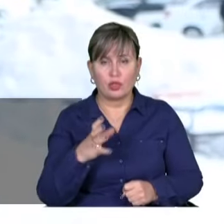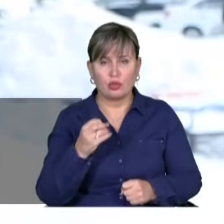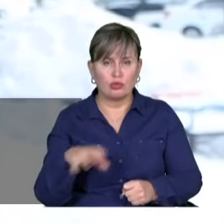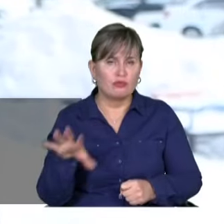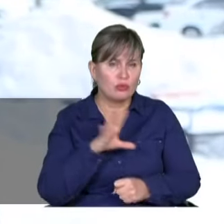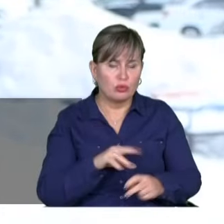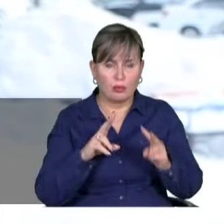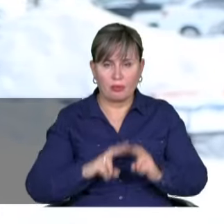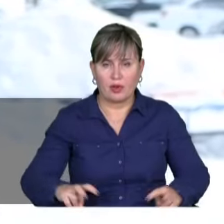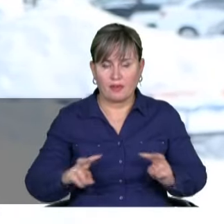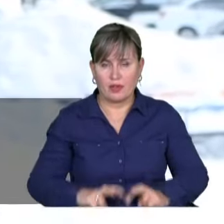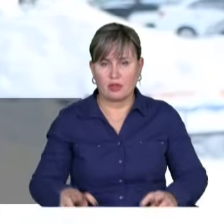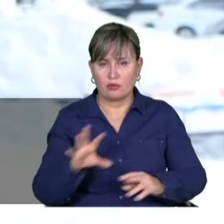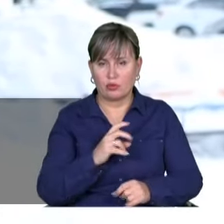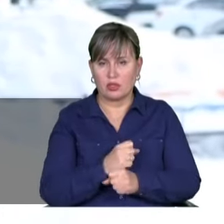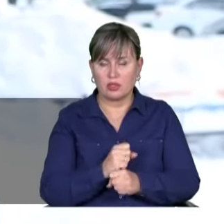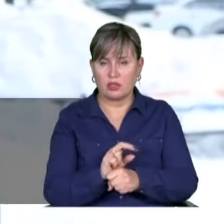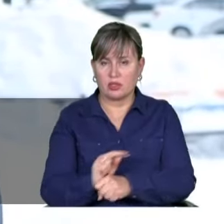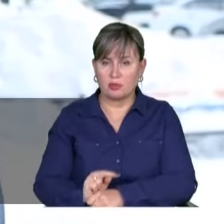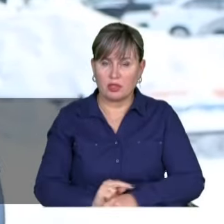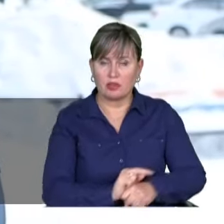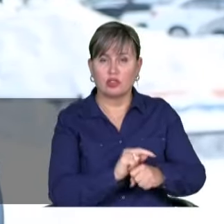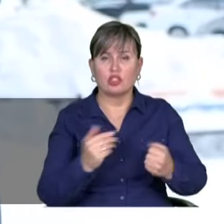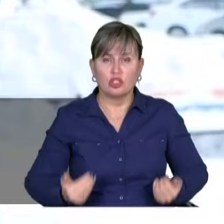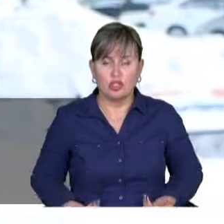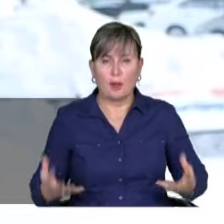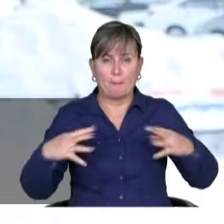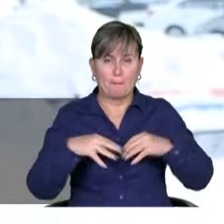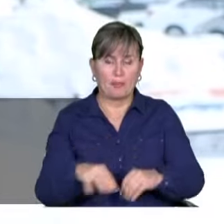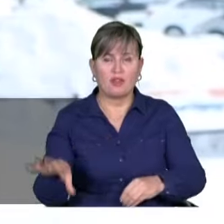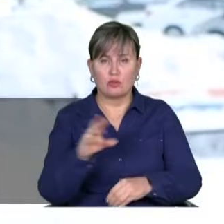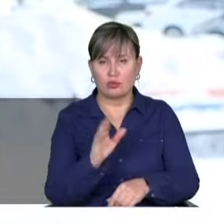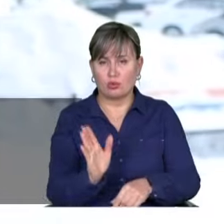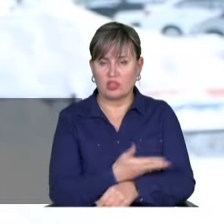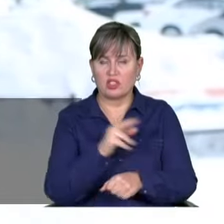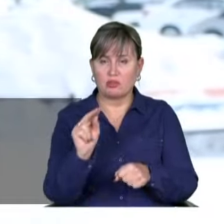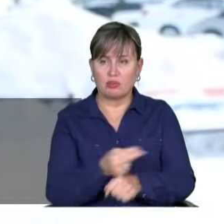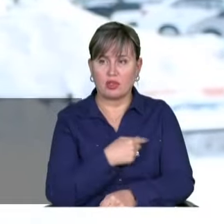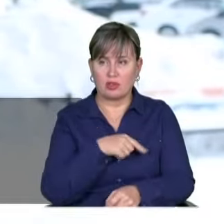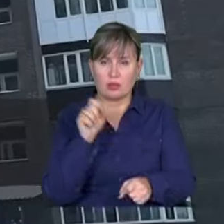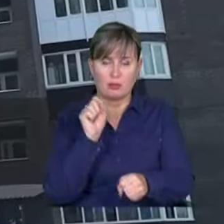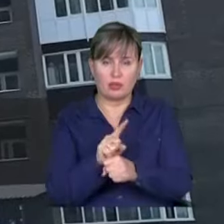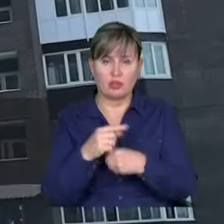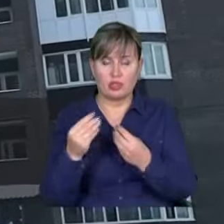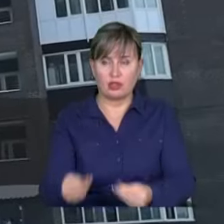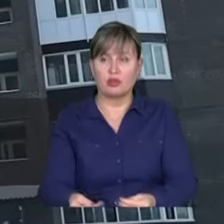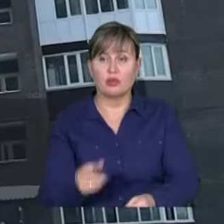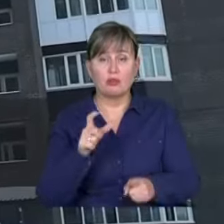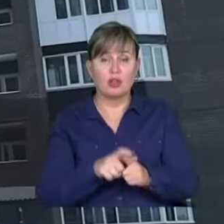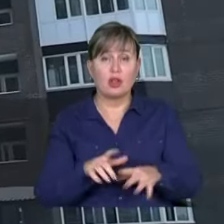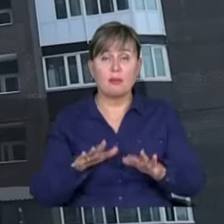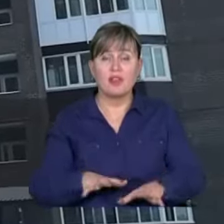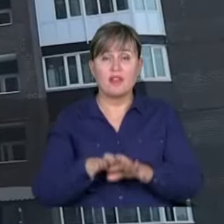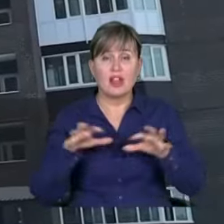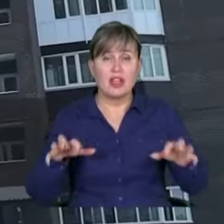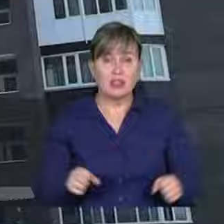проверьте. Все, все, ну, с людьми, совместно, с жителями, и все, все устраните. Это я такое поручение вам даю. По словам местных